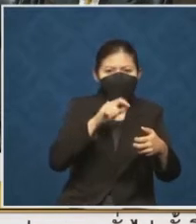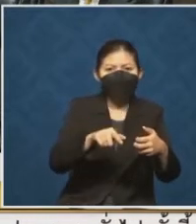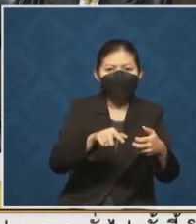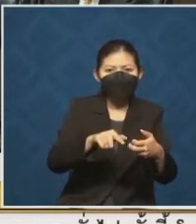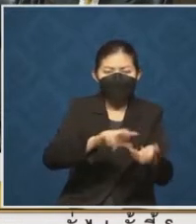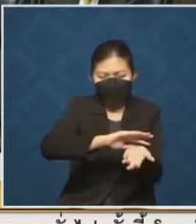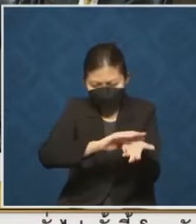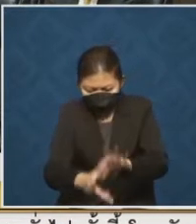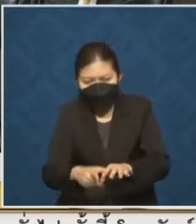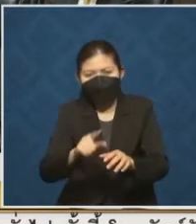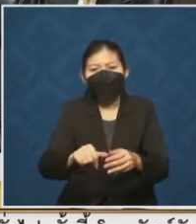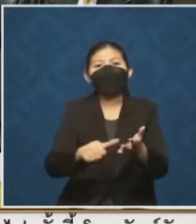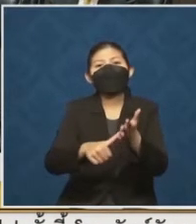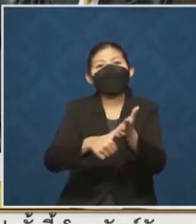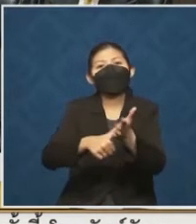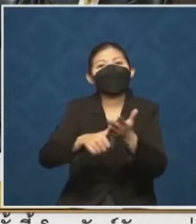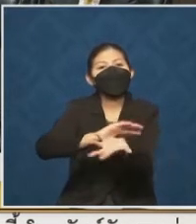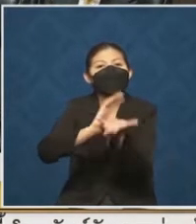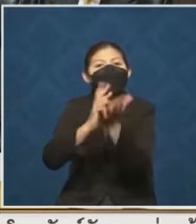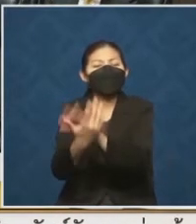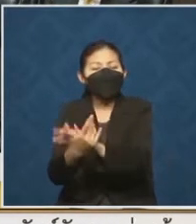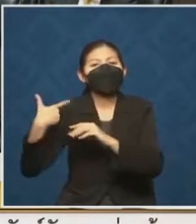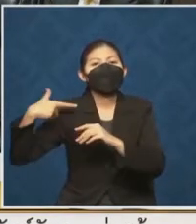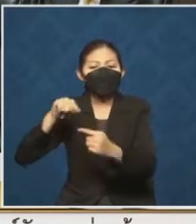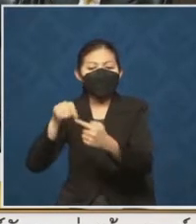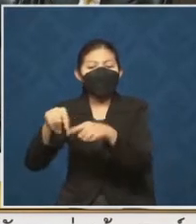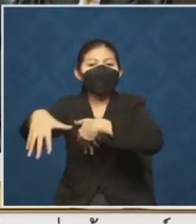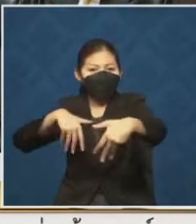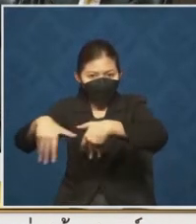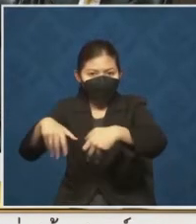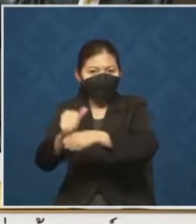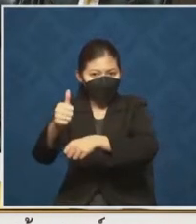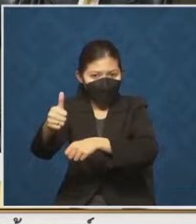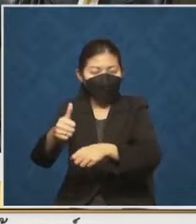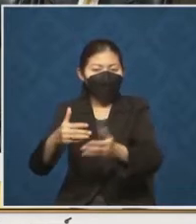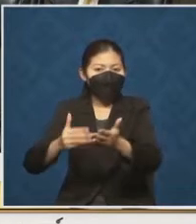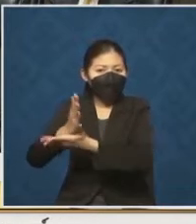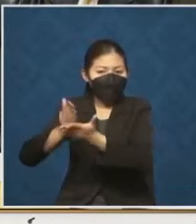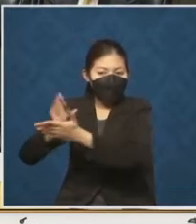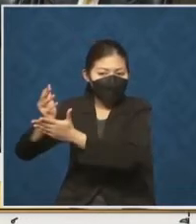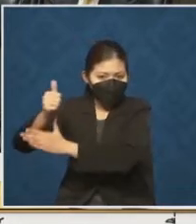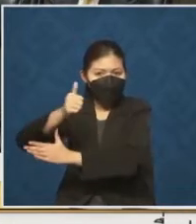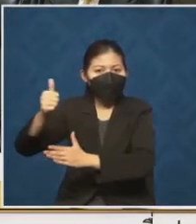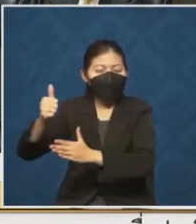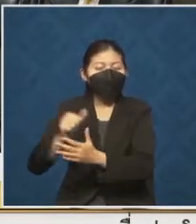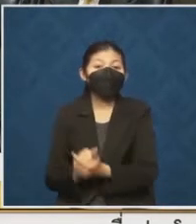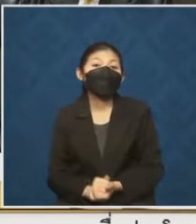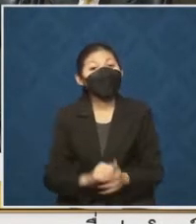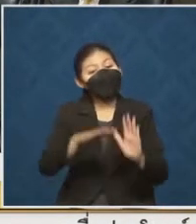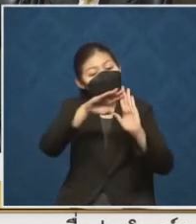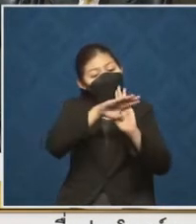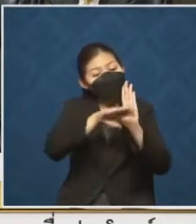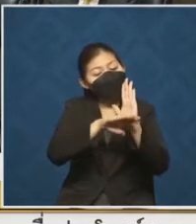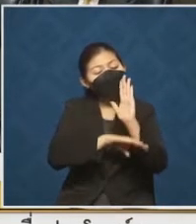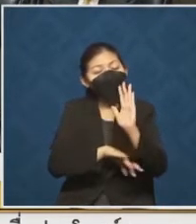อามิได้มุ่งหมายที่จะถล่มท่านนายกรัฐมนตรีนะครับถ้าลมปัญหาครับตีปัญหาให้แตกเสนอแนะ